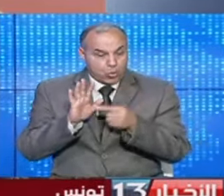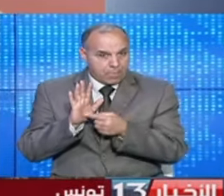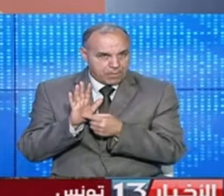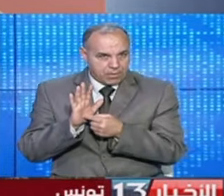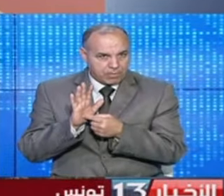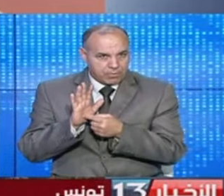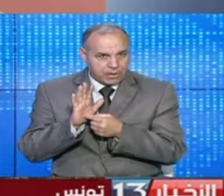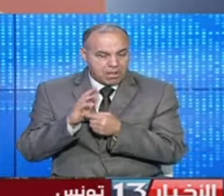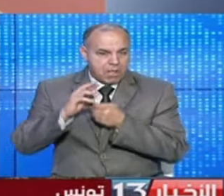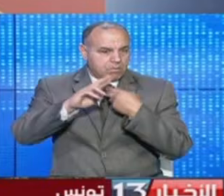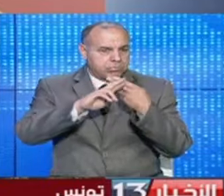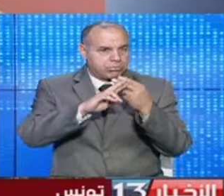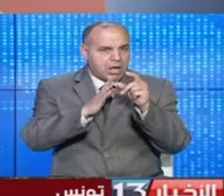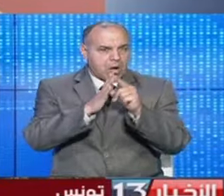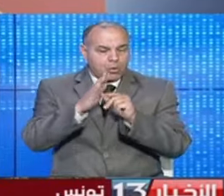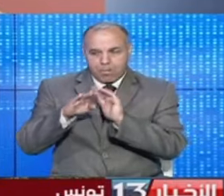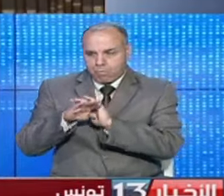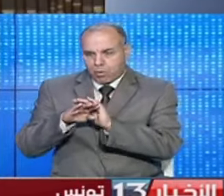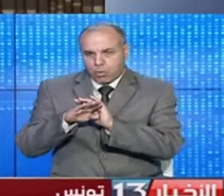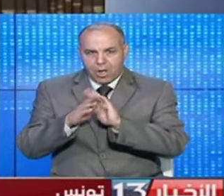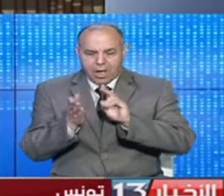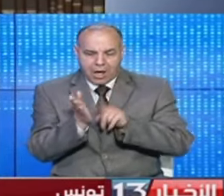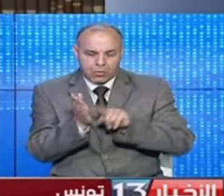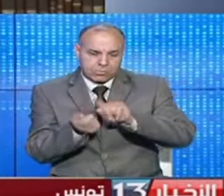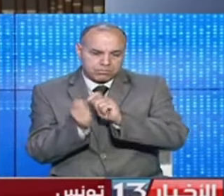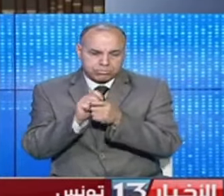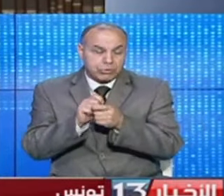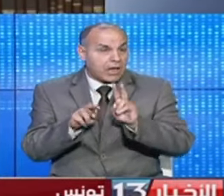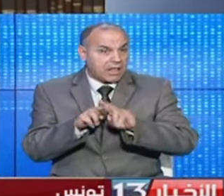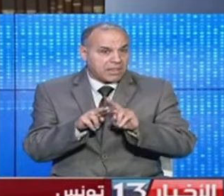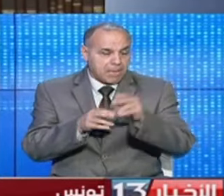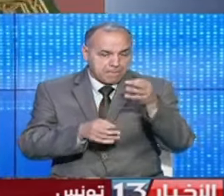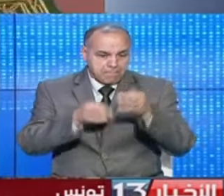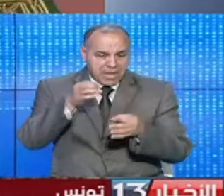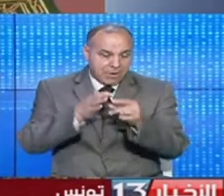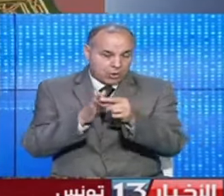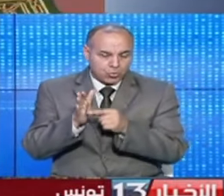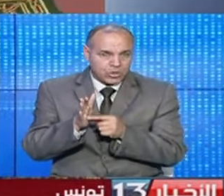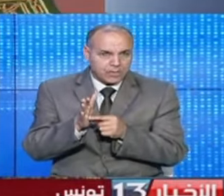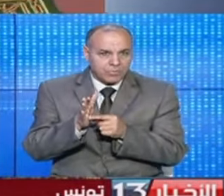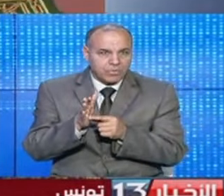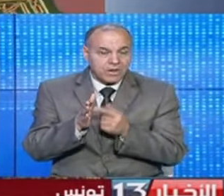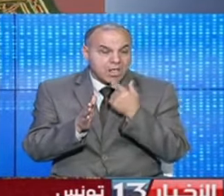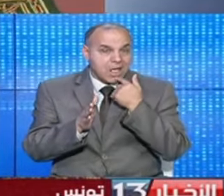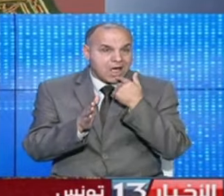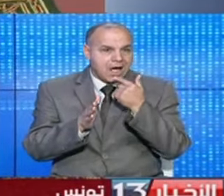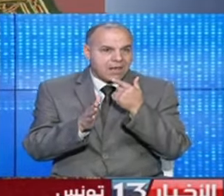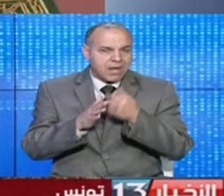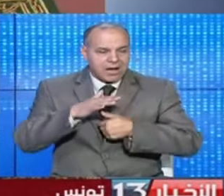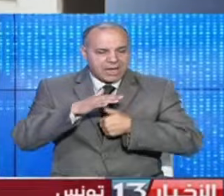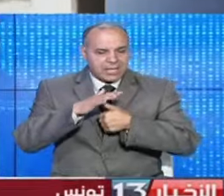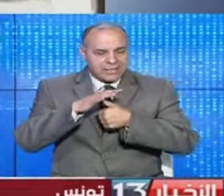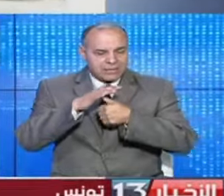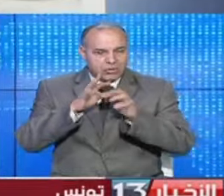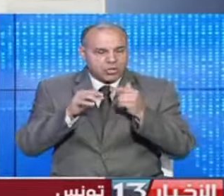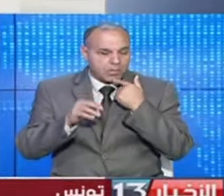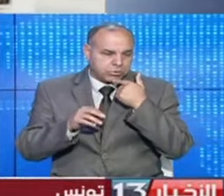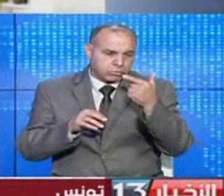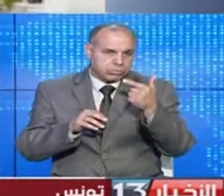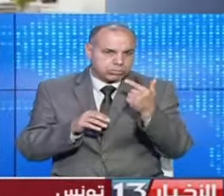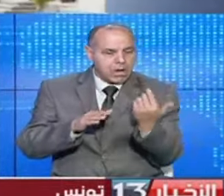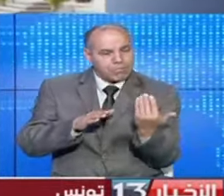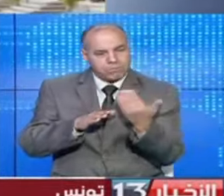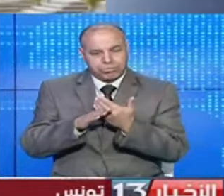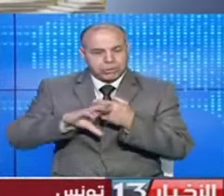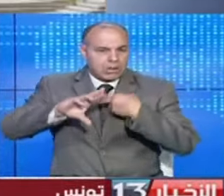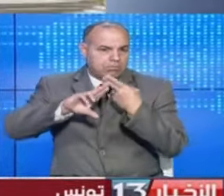الشعب رده للقانون المتعلق بتنقيح القانون الأساسي للمحكمة الدستورية، وعلل رئيس الجمهورية لجوءه إلى حق